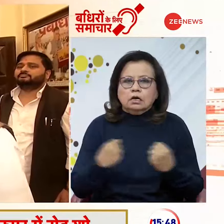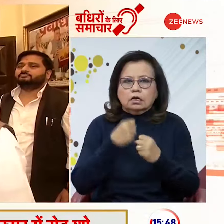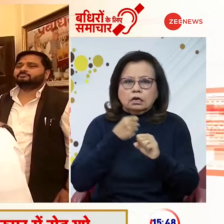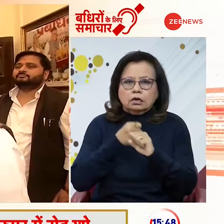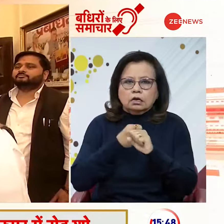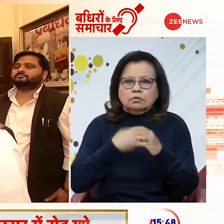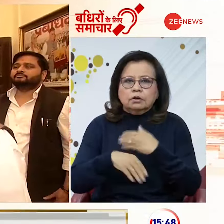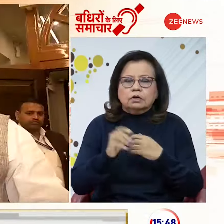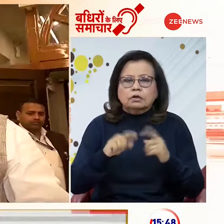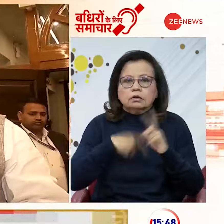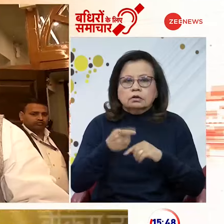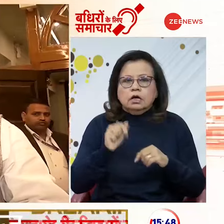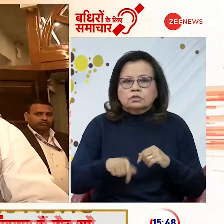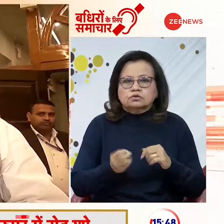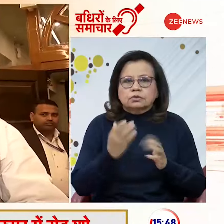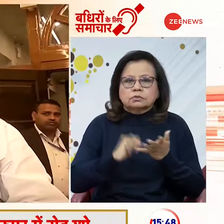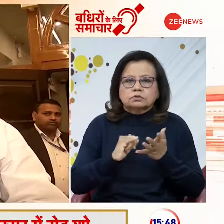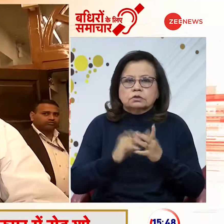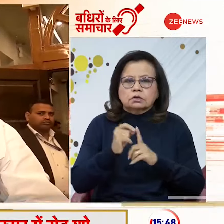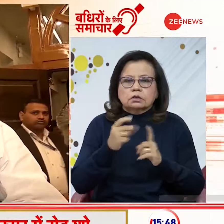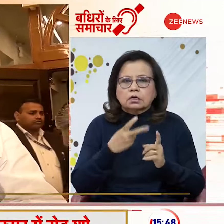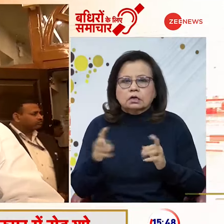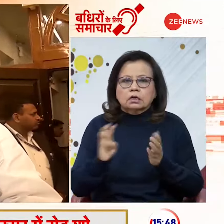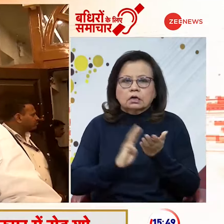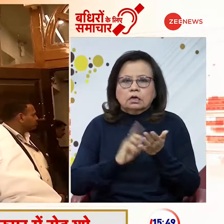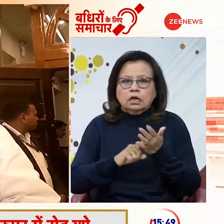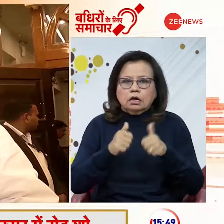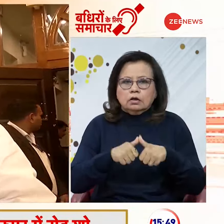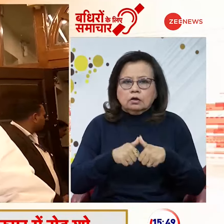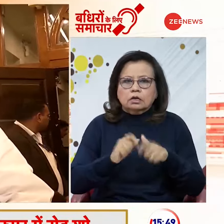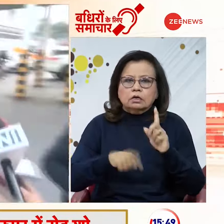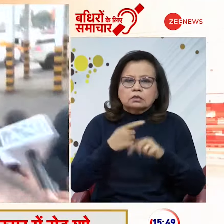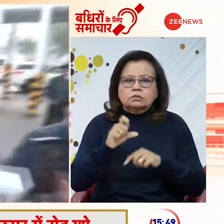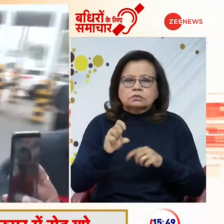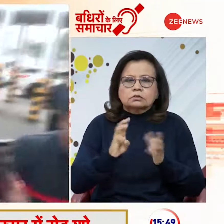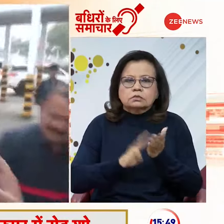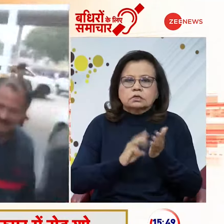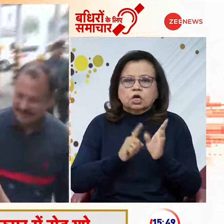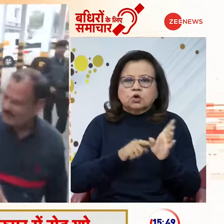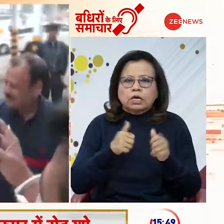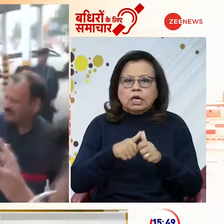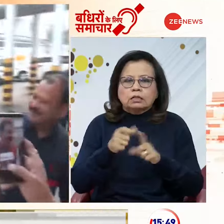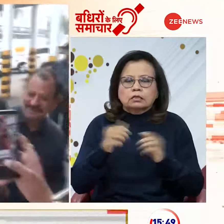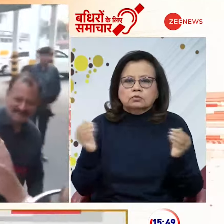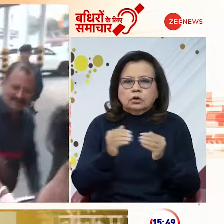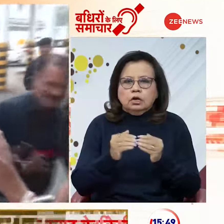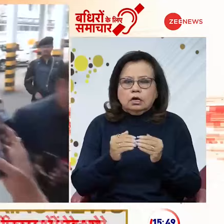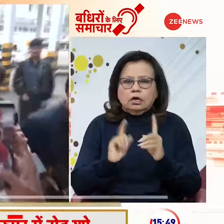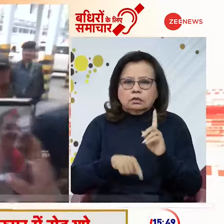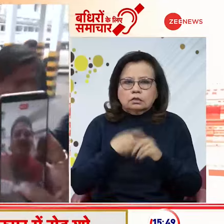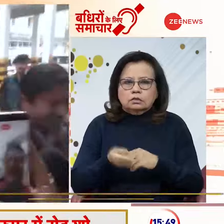टकर बरकरार है बता दे कि आज सुबा समाजबादी पाठी के कई विधायकों ने सीम योगी आदेतिनाथ से